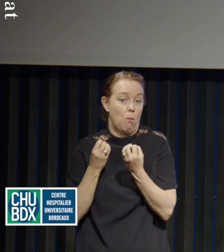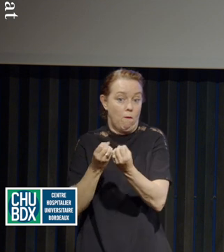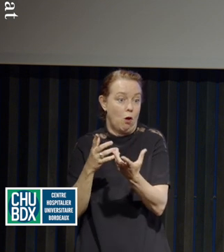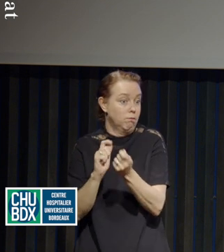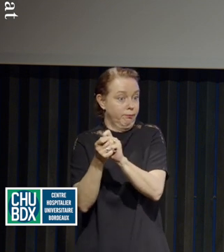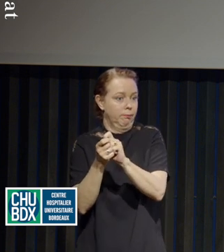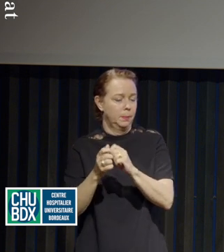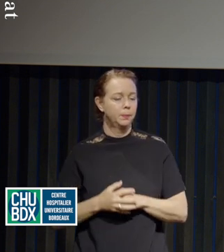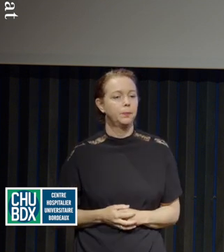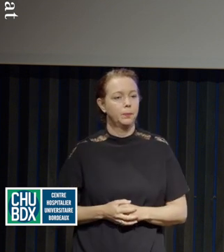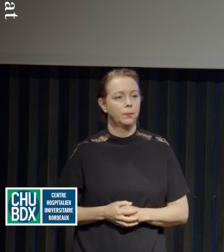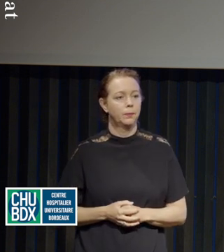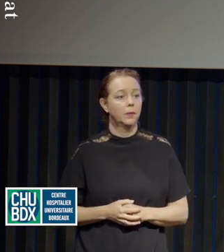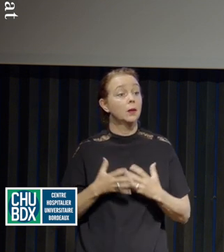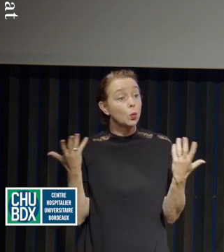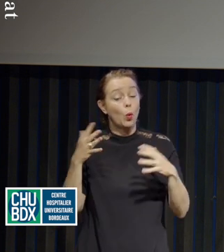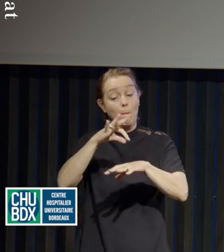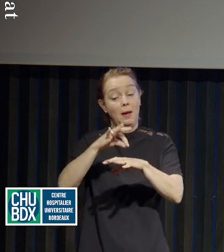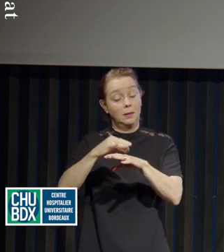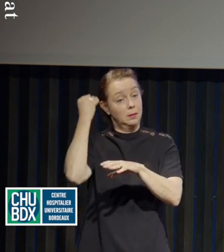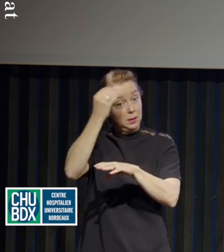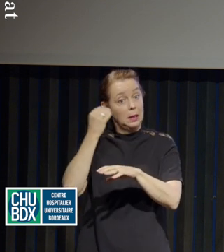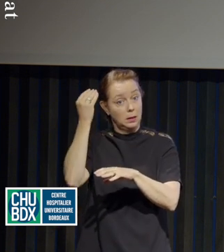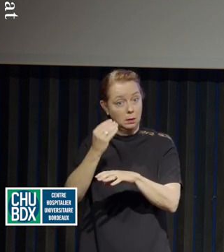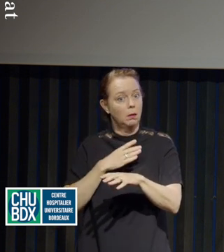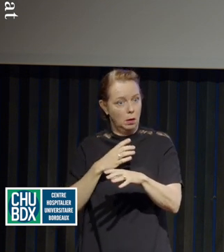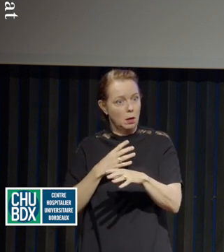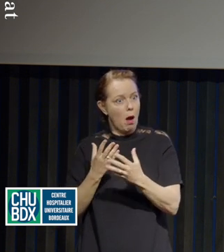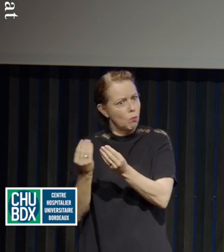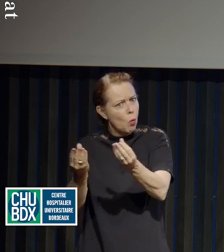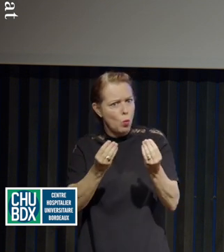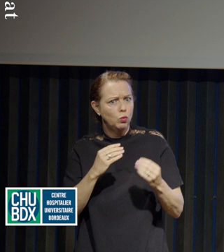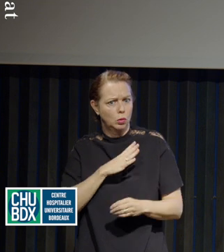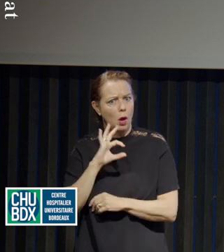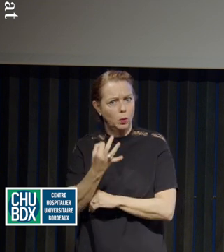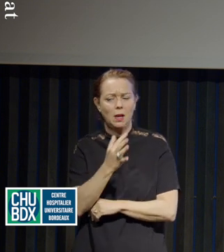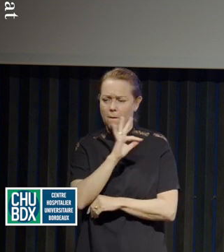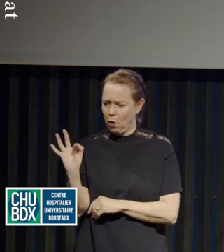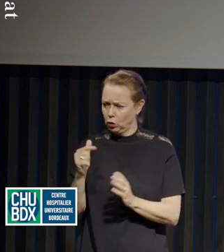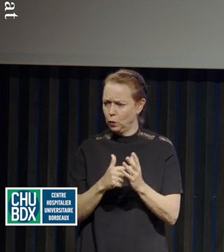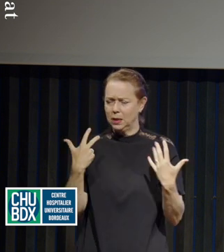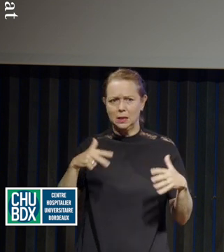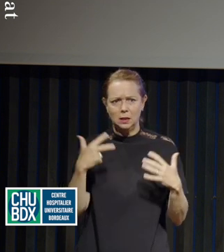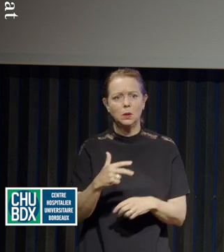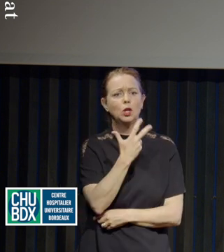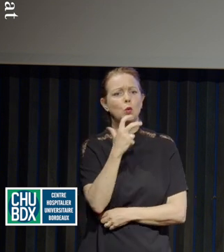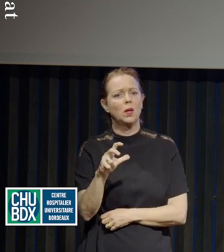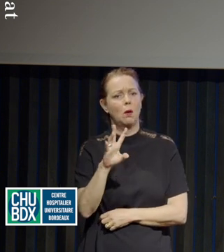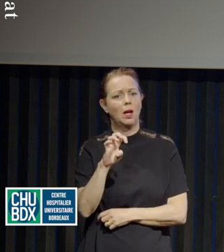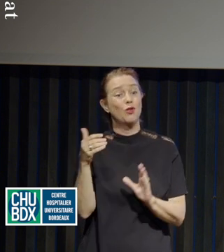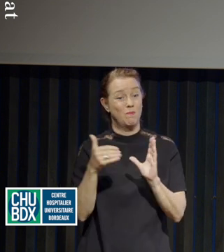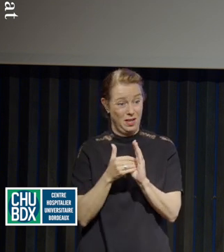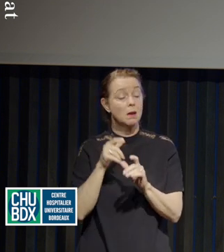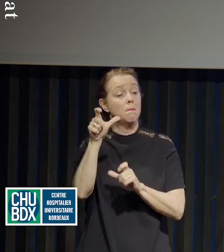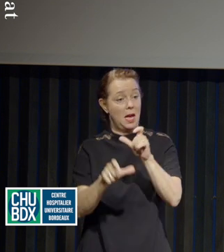Ainsi, les maladies psychiatriques sont très fréquentes et en France, en 2018, 340 000 personnes ont